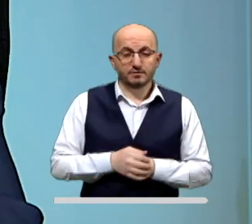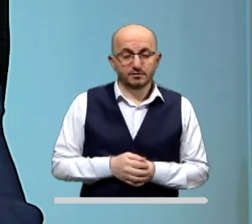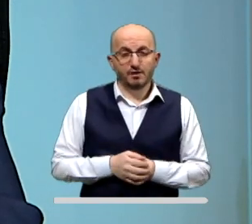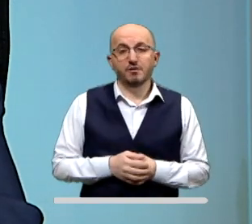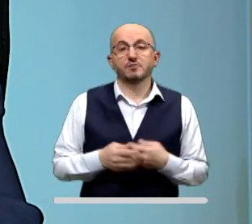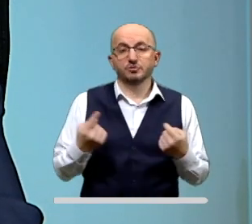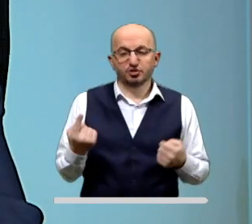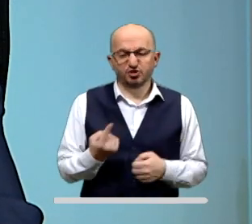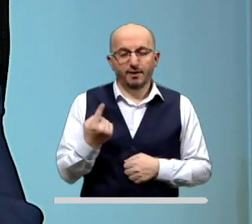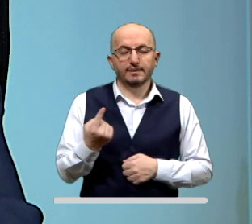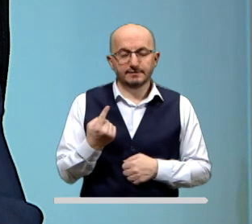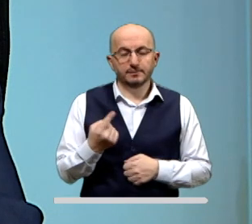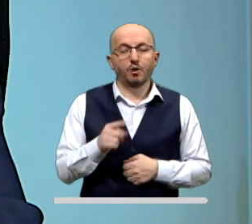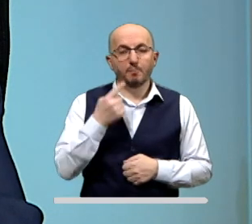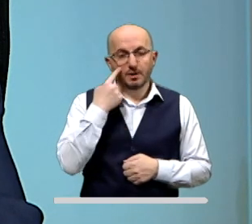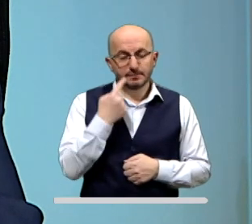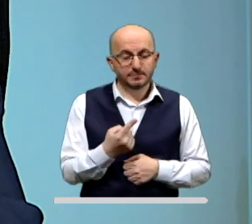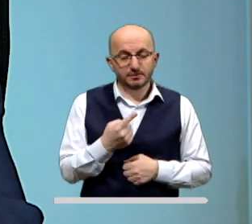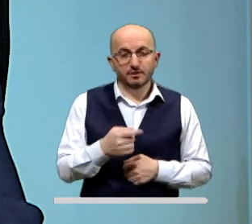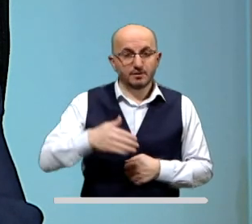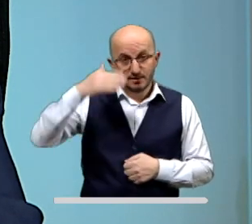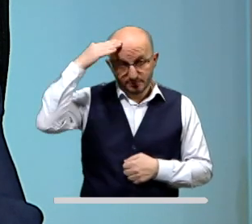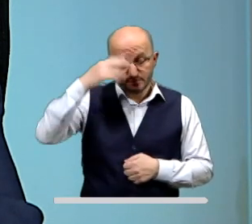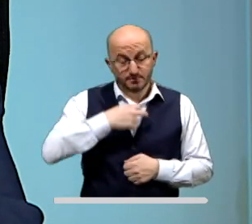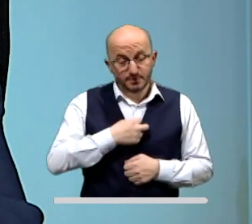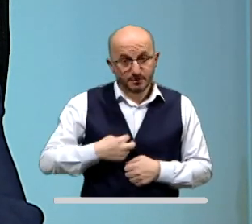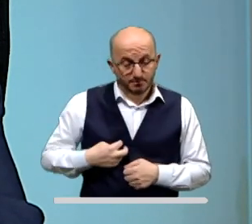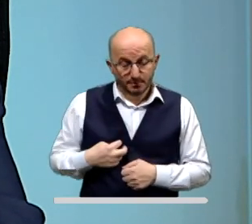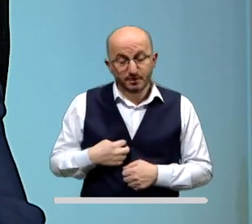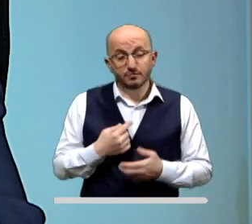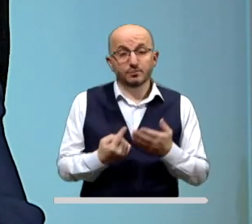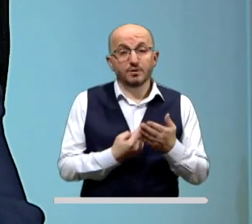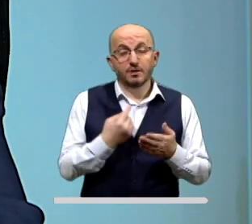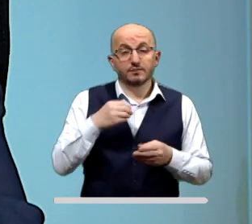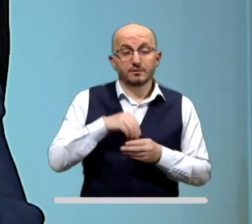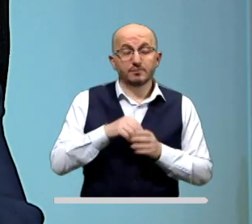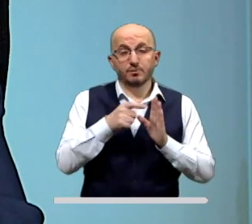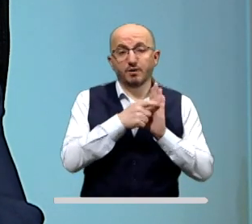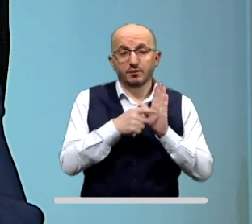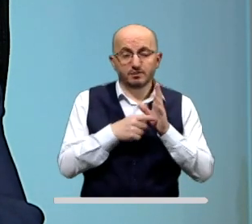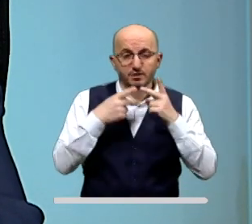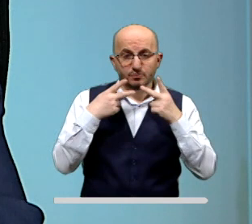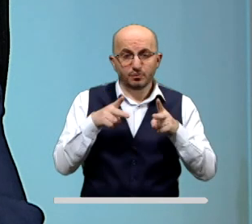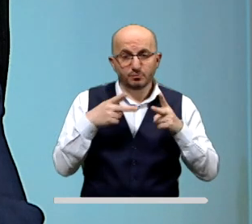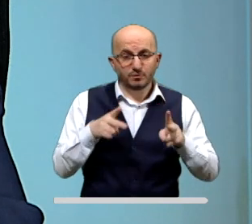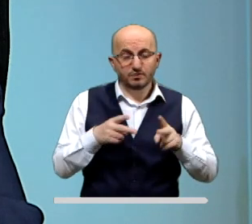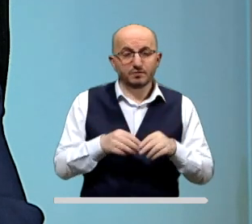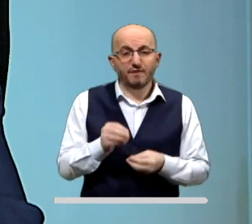şey Bu bakımdan Hz Peygamber de Kur'an'daki bu ayetleri yorumlarken